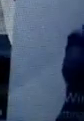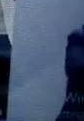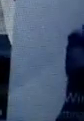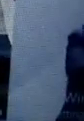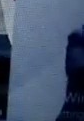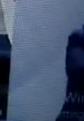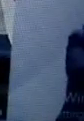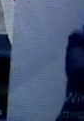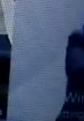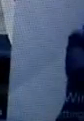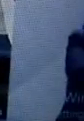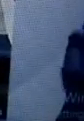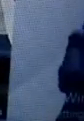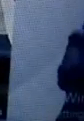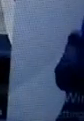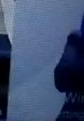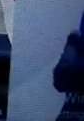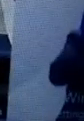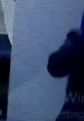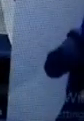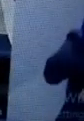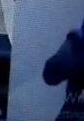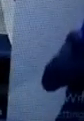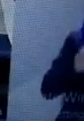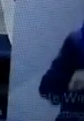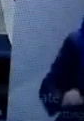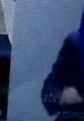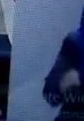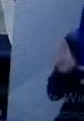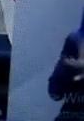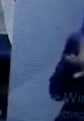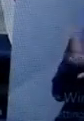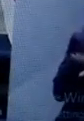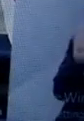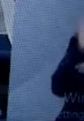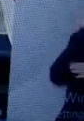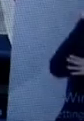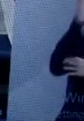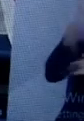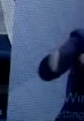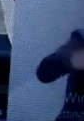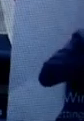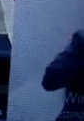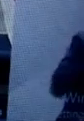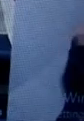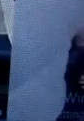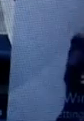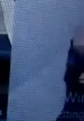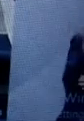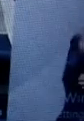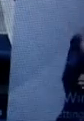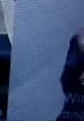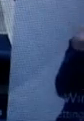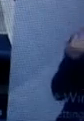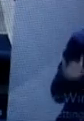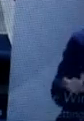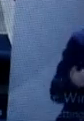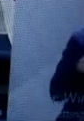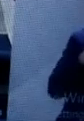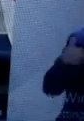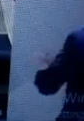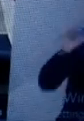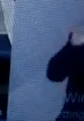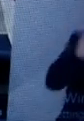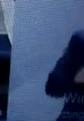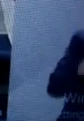Umpamanya, waktu operasi perniagaan akan kembali seperti biasa dengan pelaksanaan kebiasaan baru